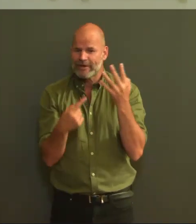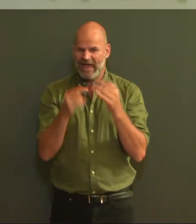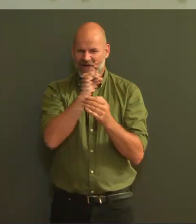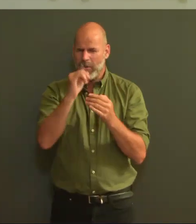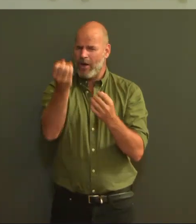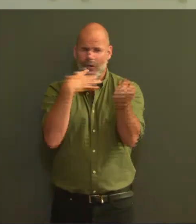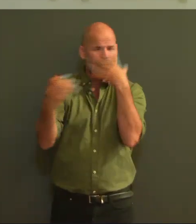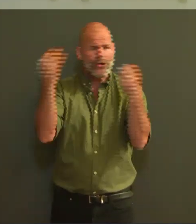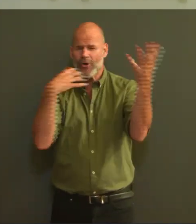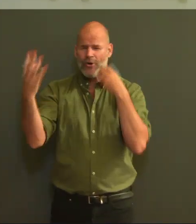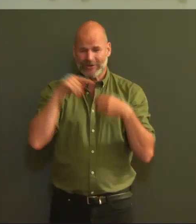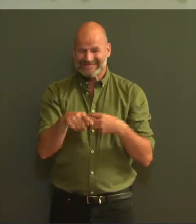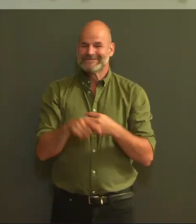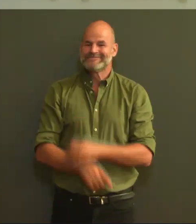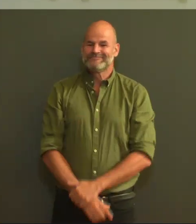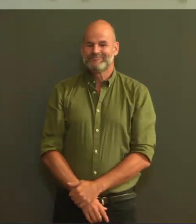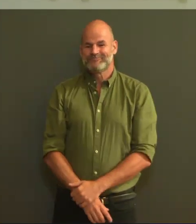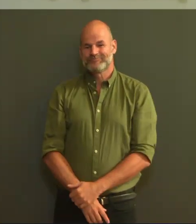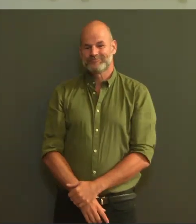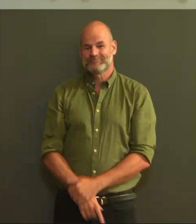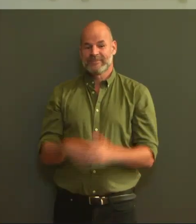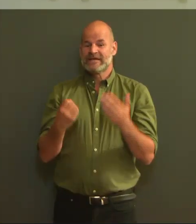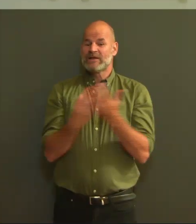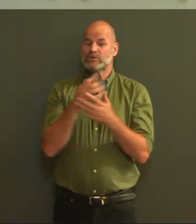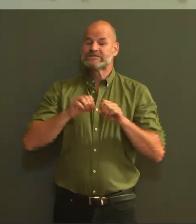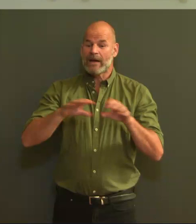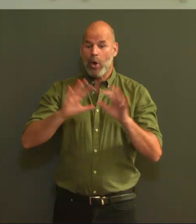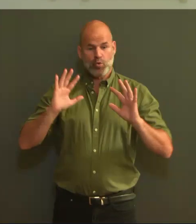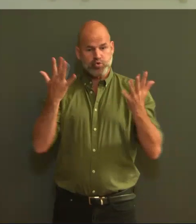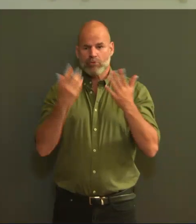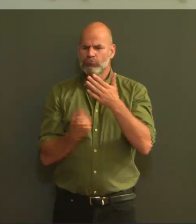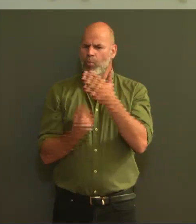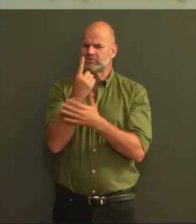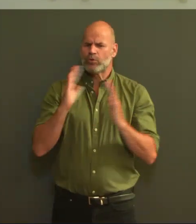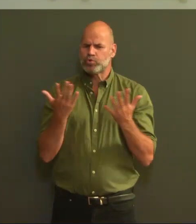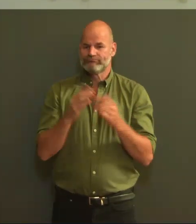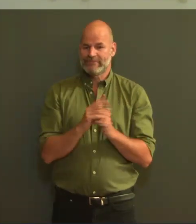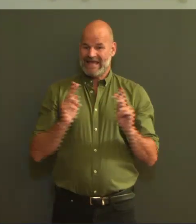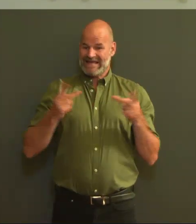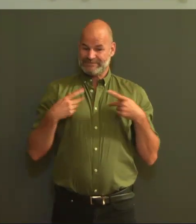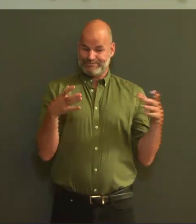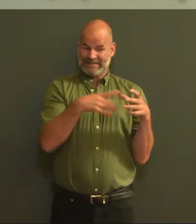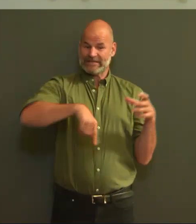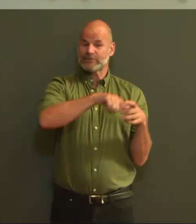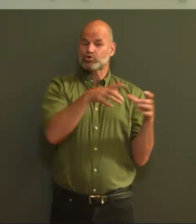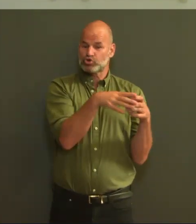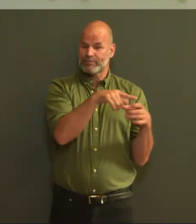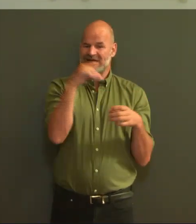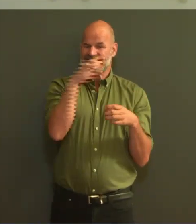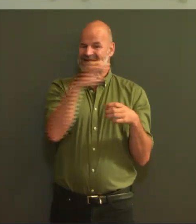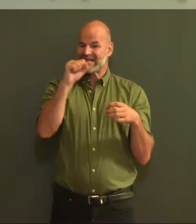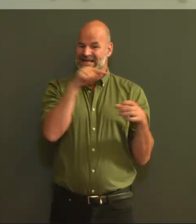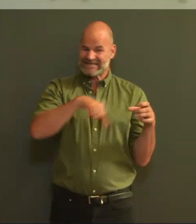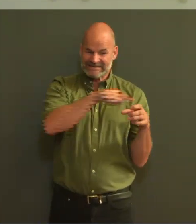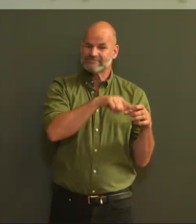Deze nieuwe campagne kwam er mede op aangeven van de expertengroep De Gees en kon rekenen op wetenschappelijke